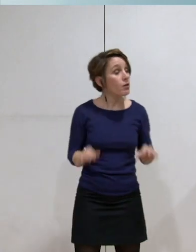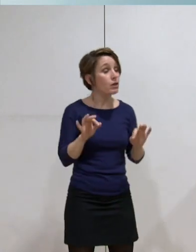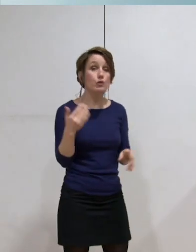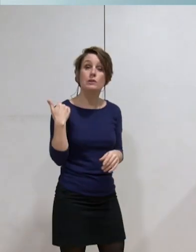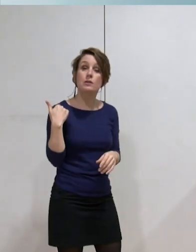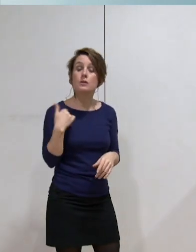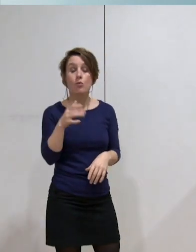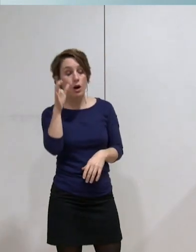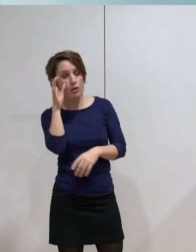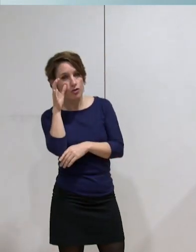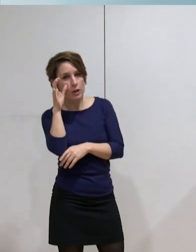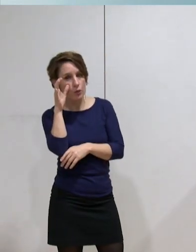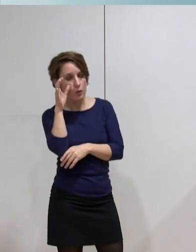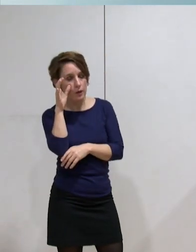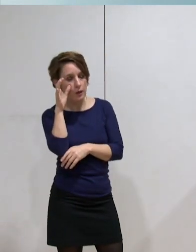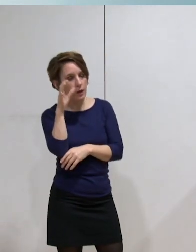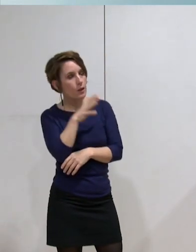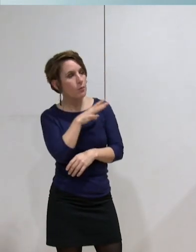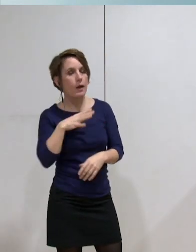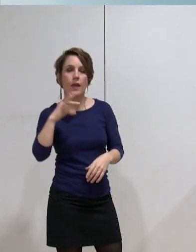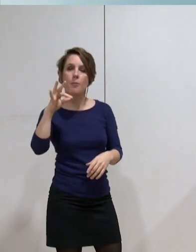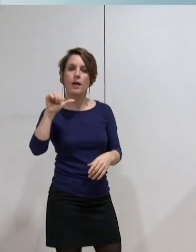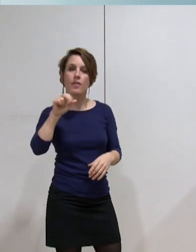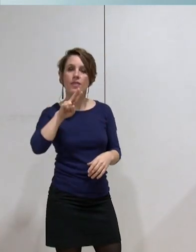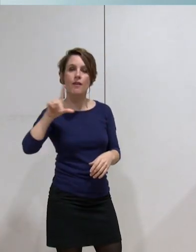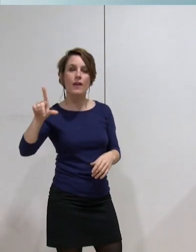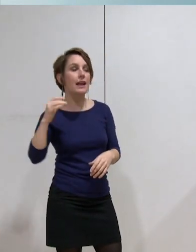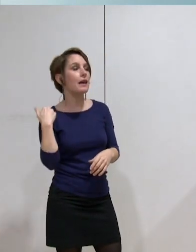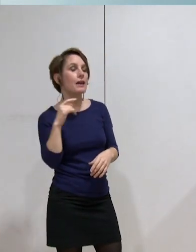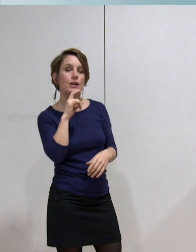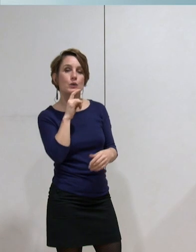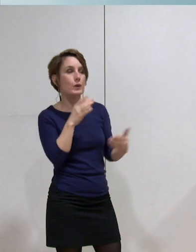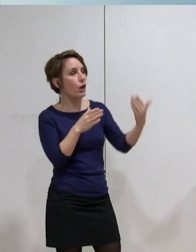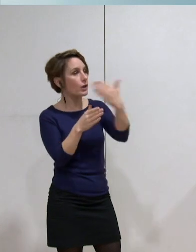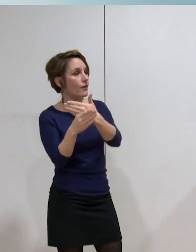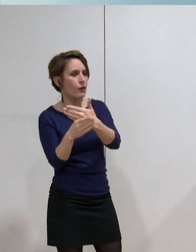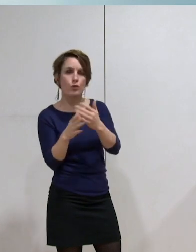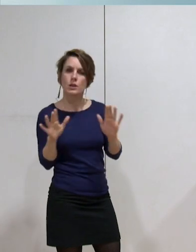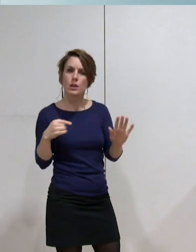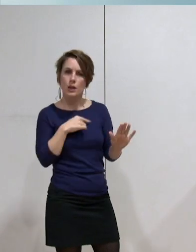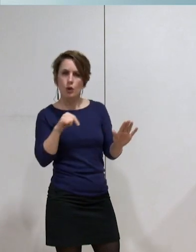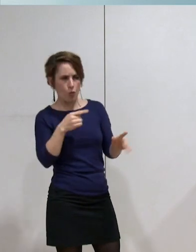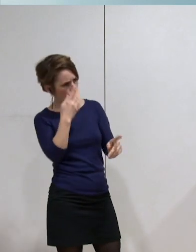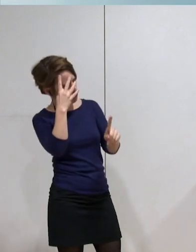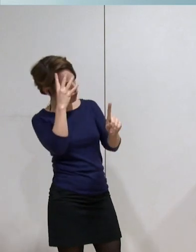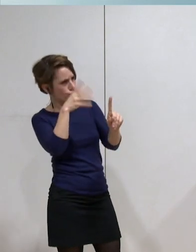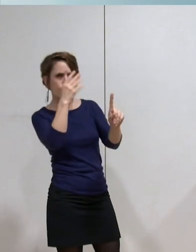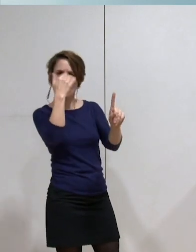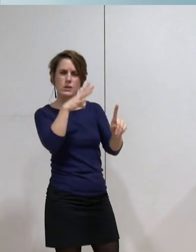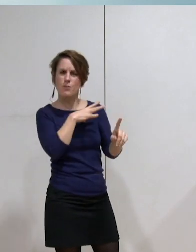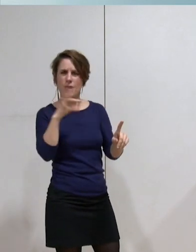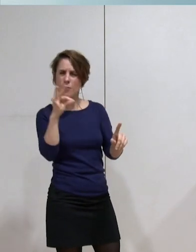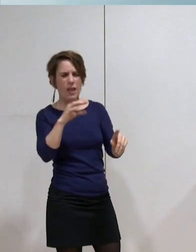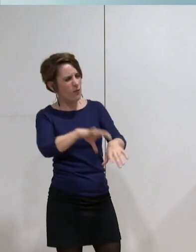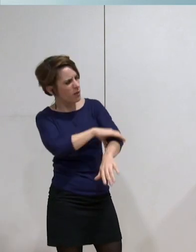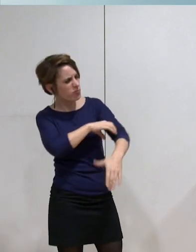d'attention l'intervention de Madame Tavel et personne dans notre groupe ne considère qu'elle n'est pas engagée pleinement dans sa mission